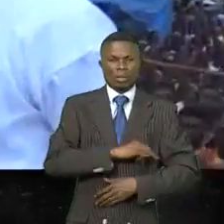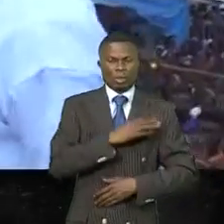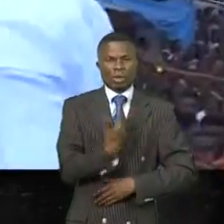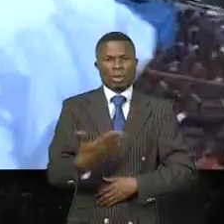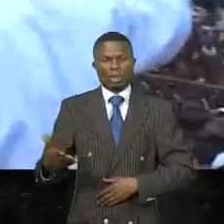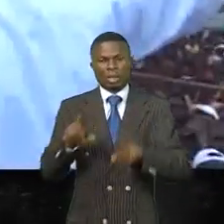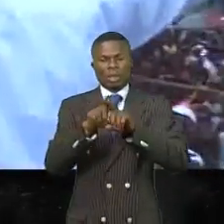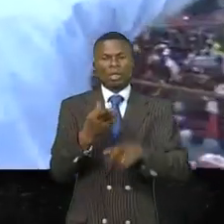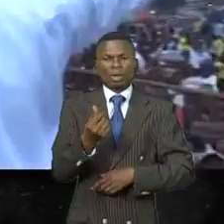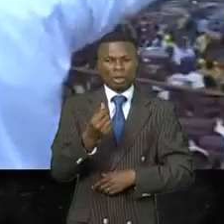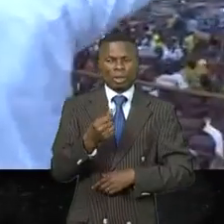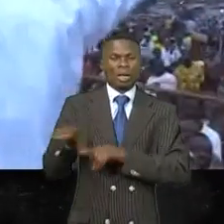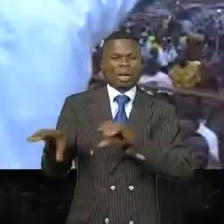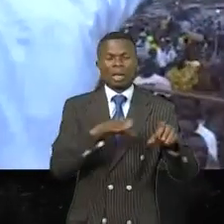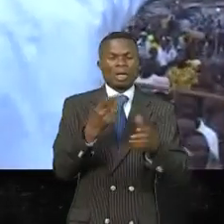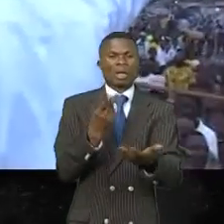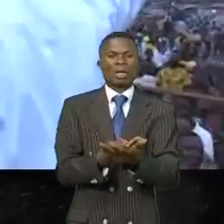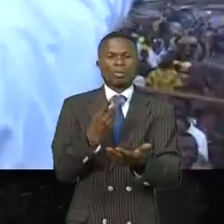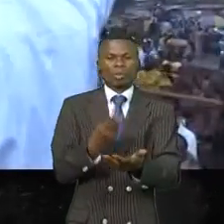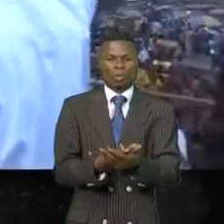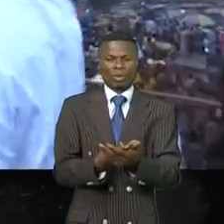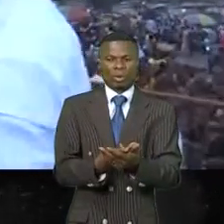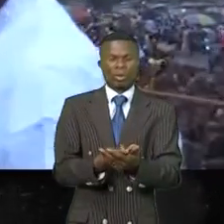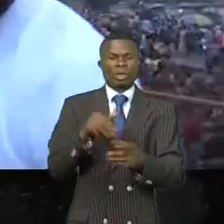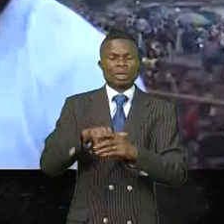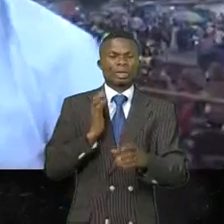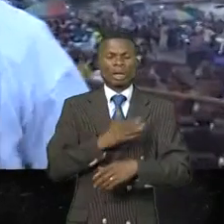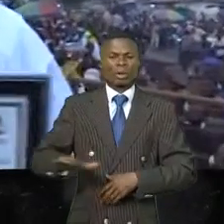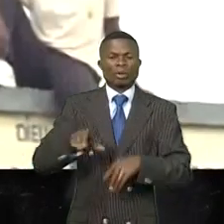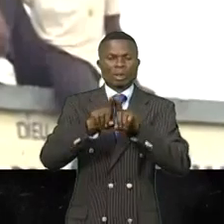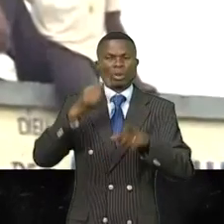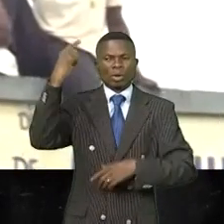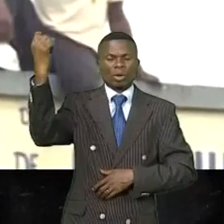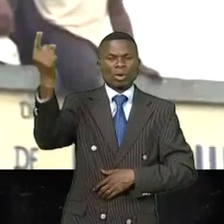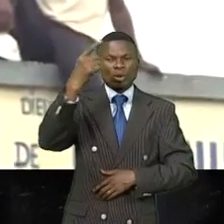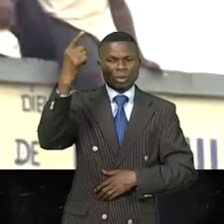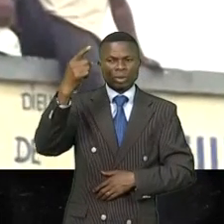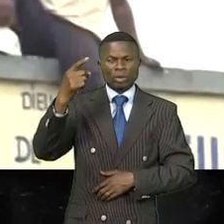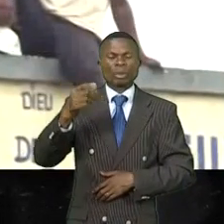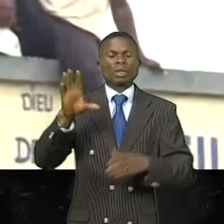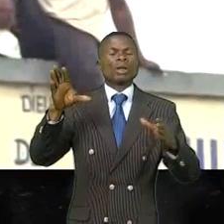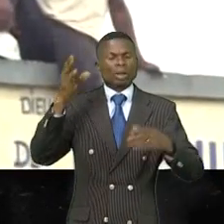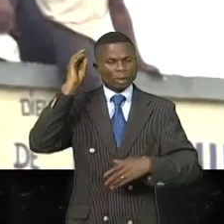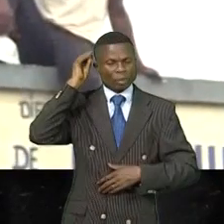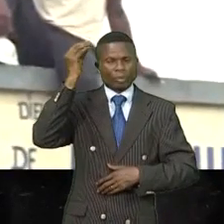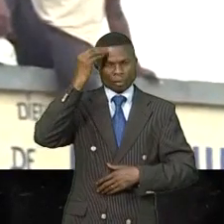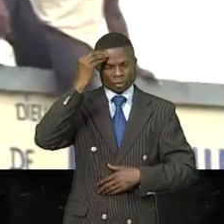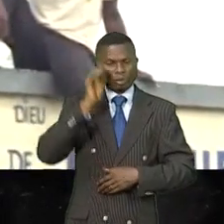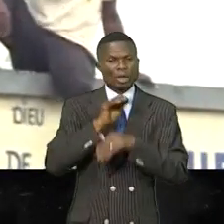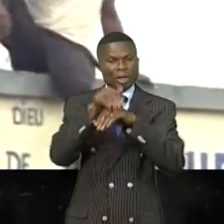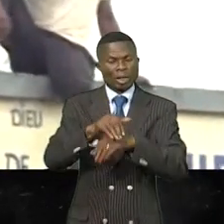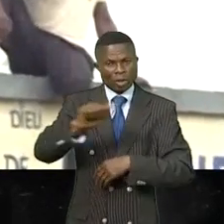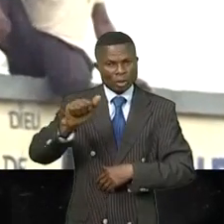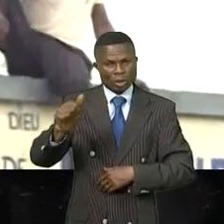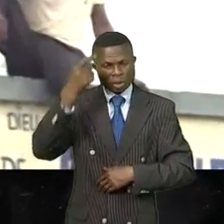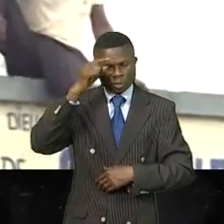et financier aux activités sportives au niveau national et international, également en reconnaissance de sa contribution pour